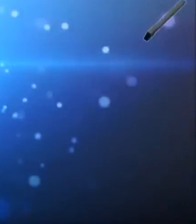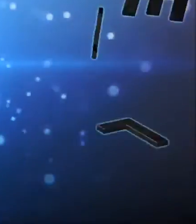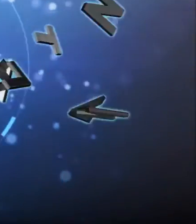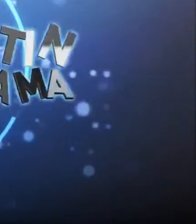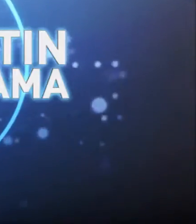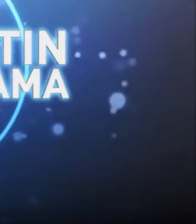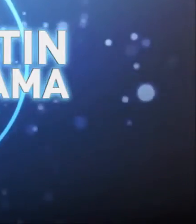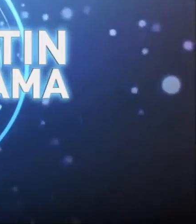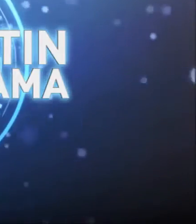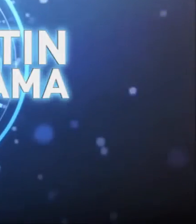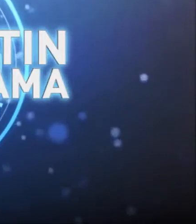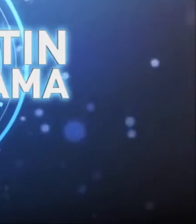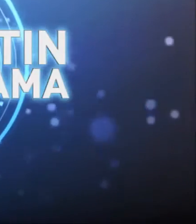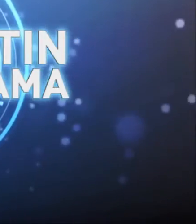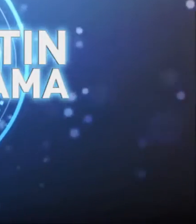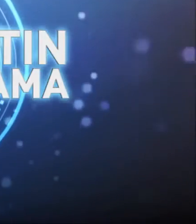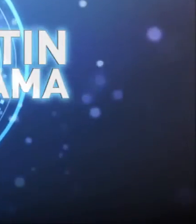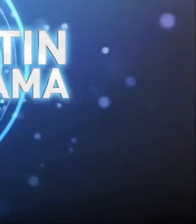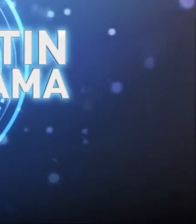Hai